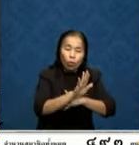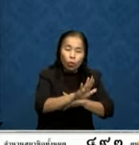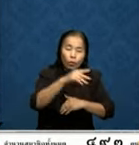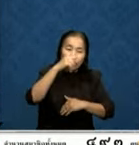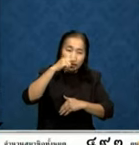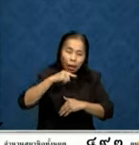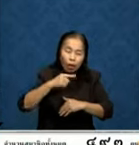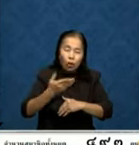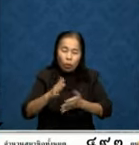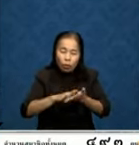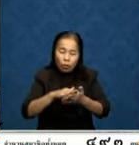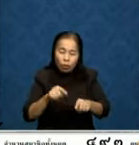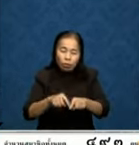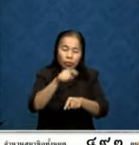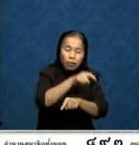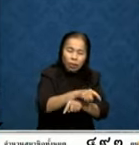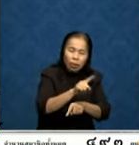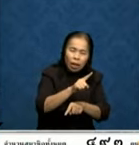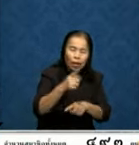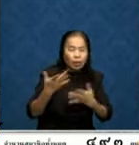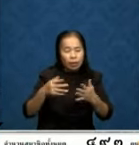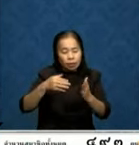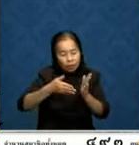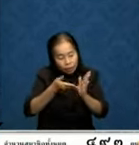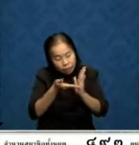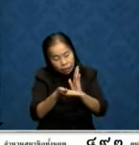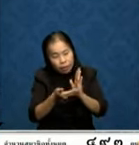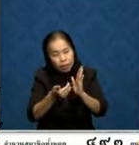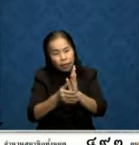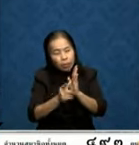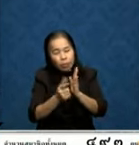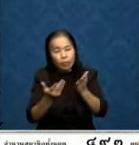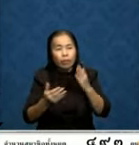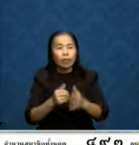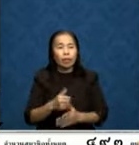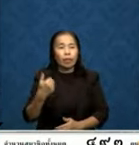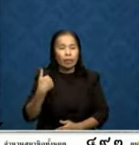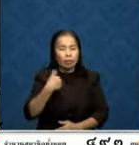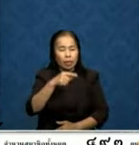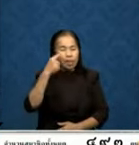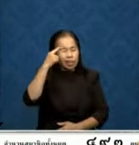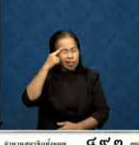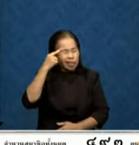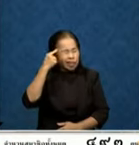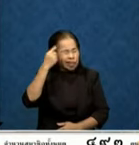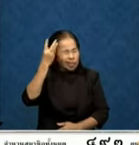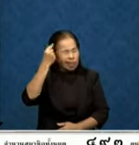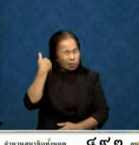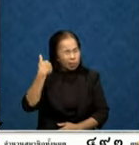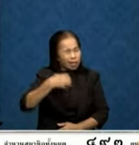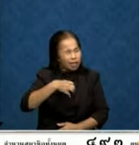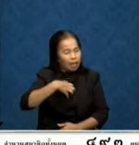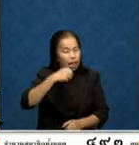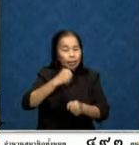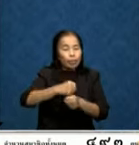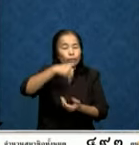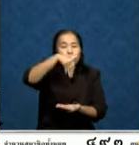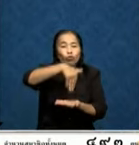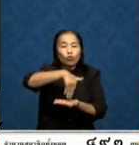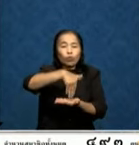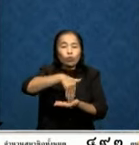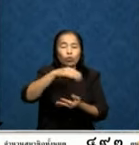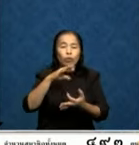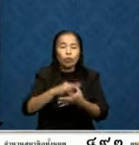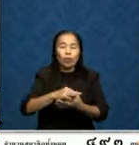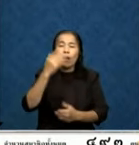ต้น้ำไปขึ้นสิงคโปร์เป็นยังไงเราเคยคิดที่จะเป็นศูนย์กลางในการสร้างพลังงานสะอาดไปขาย